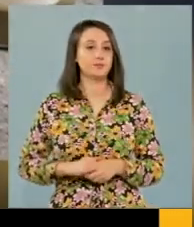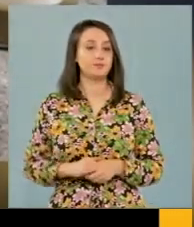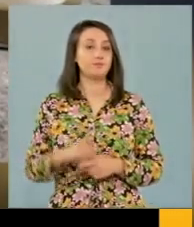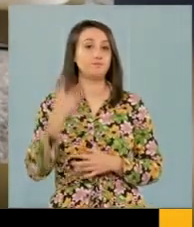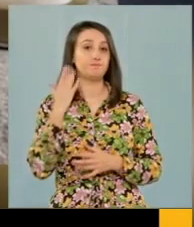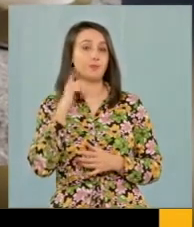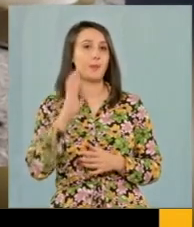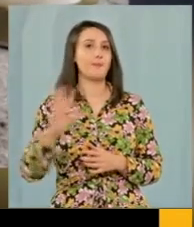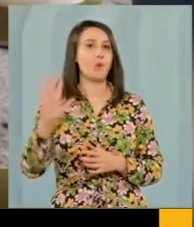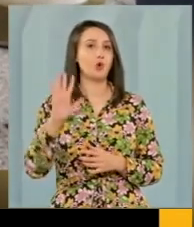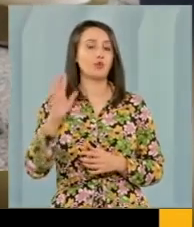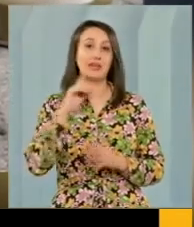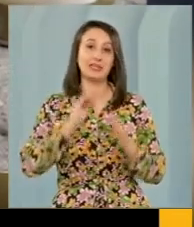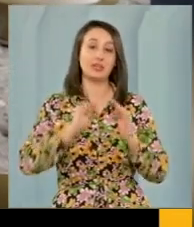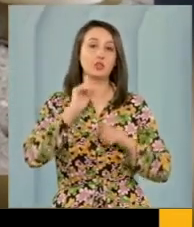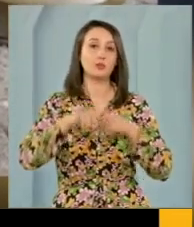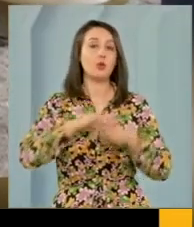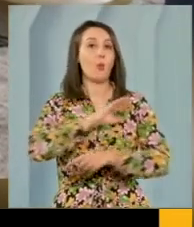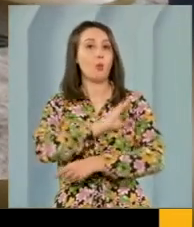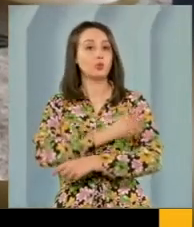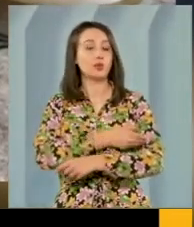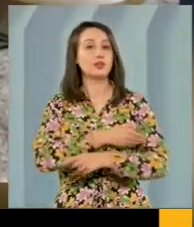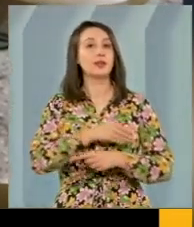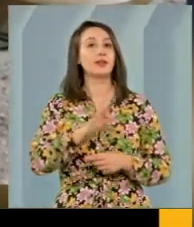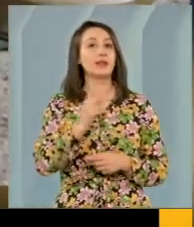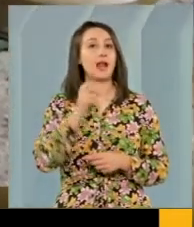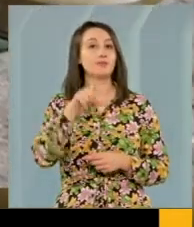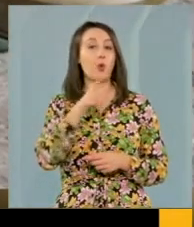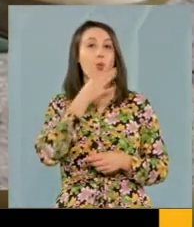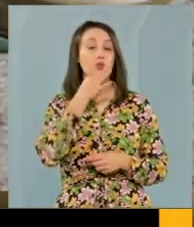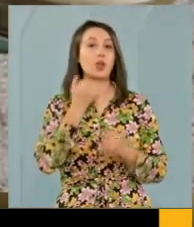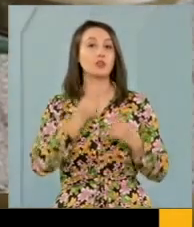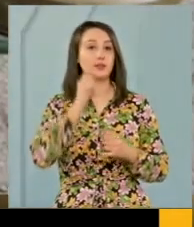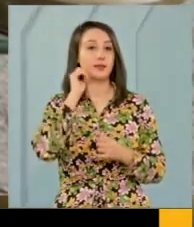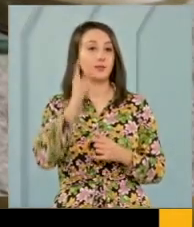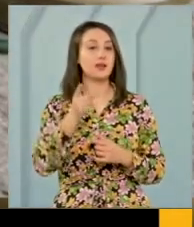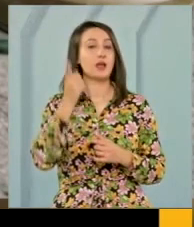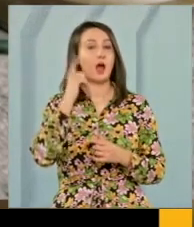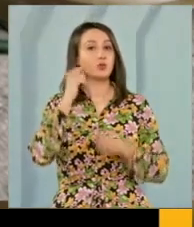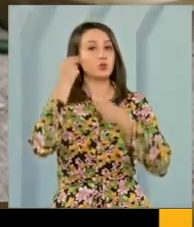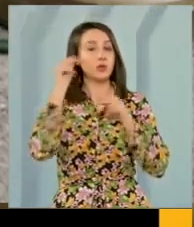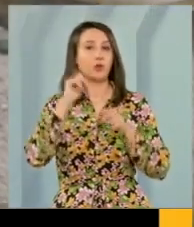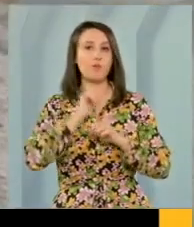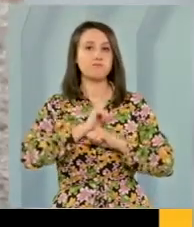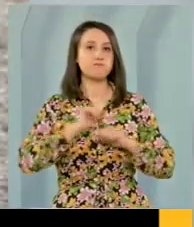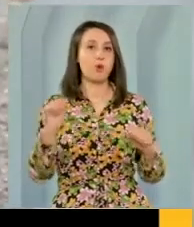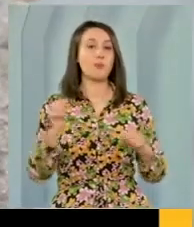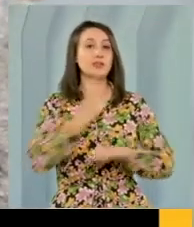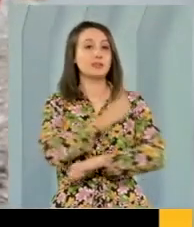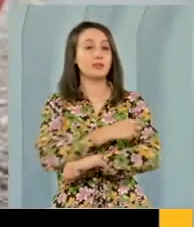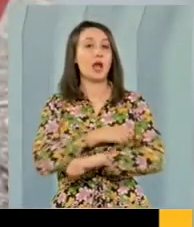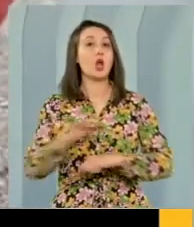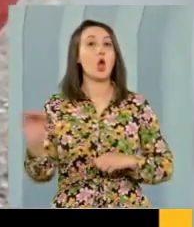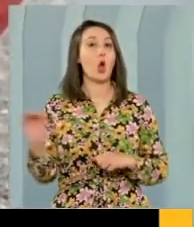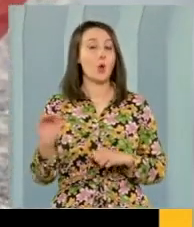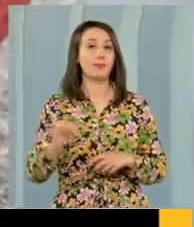Îngrijorarea în Republica Moldova crește după ce autoritățile din Tiraspol susțin că în această dimineață a fost anunțată o bombă la spitalul de